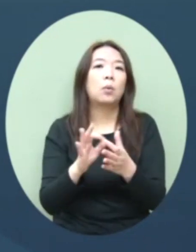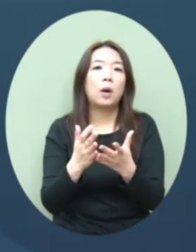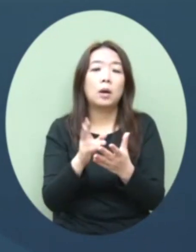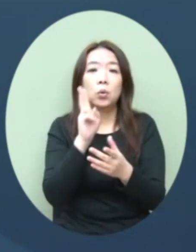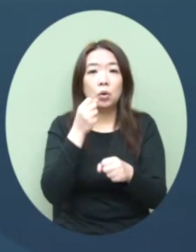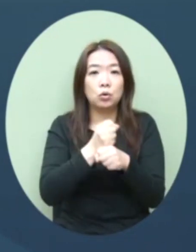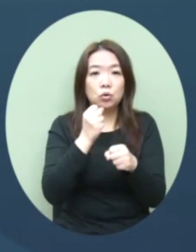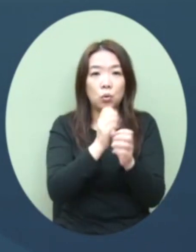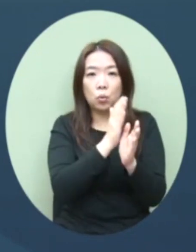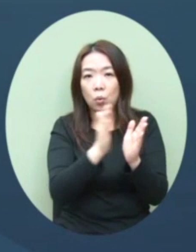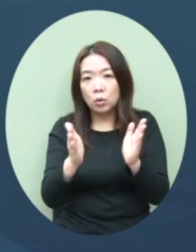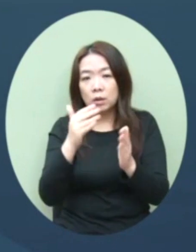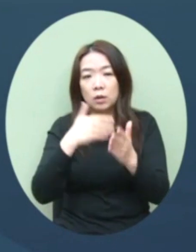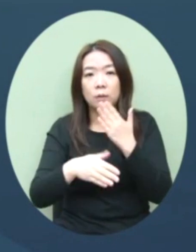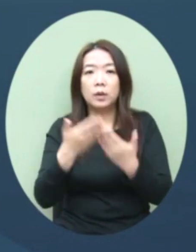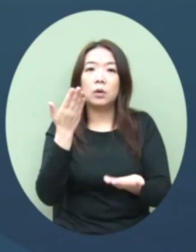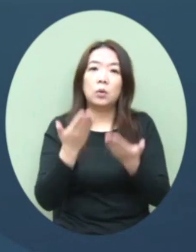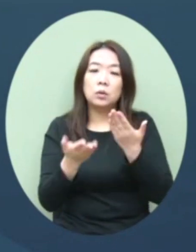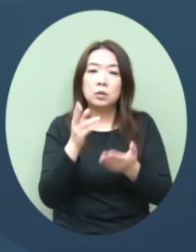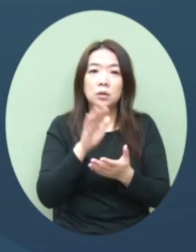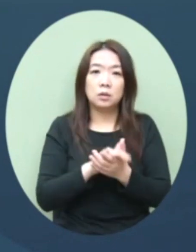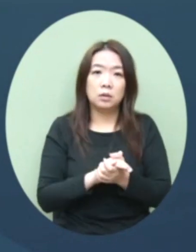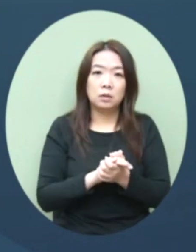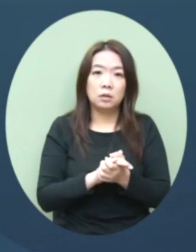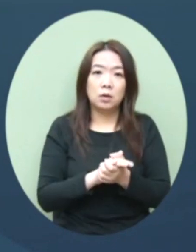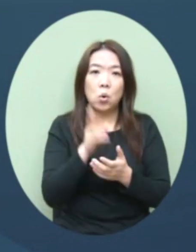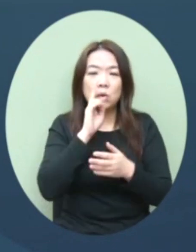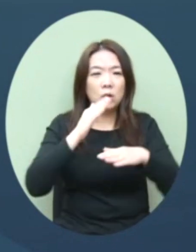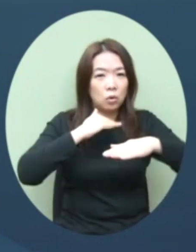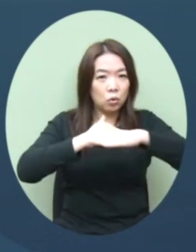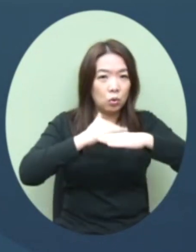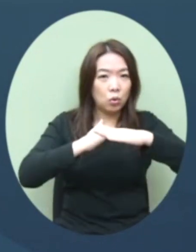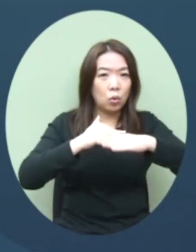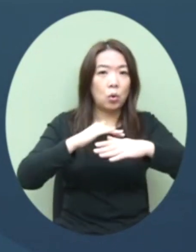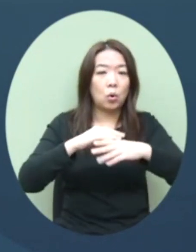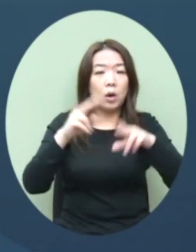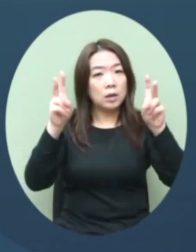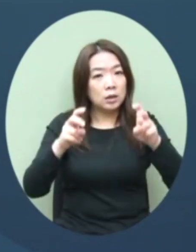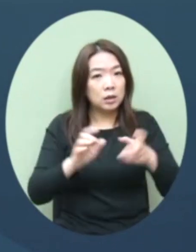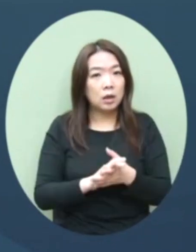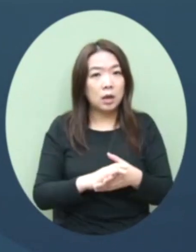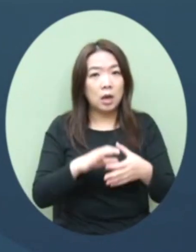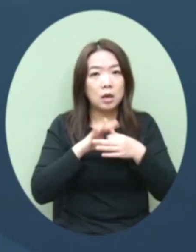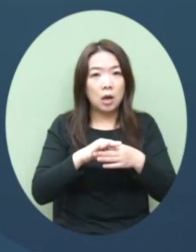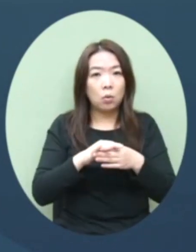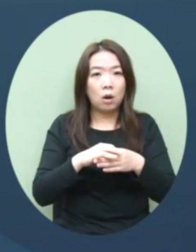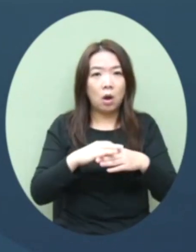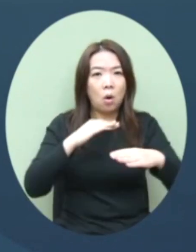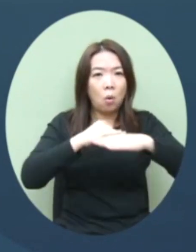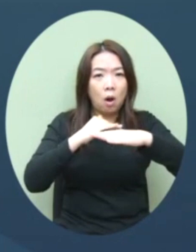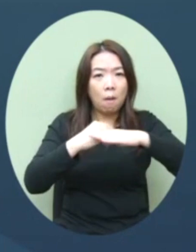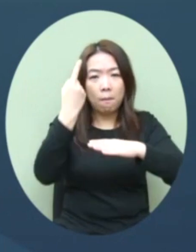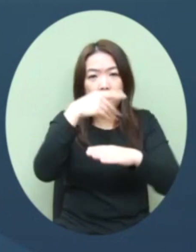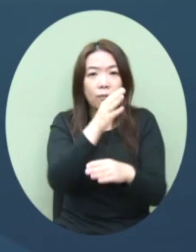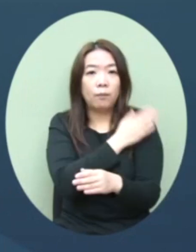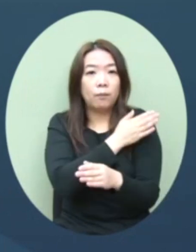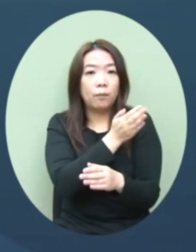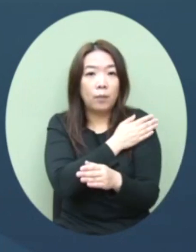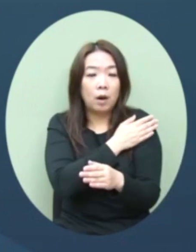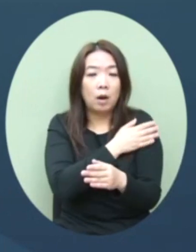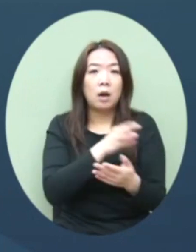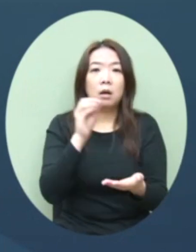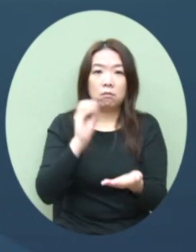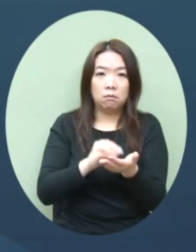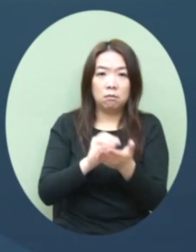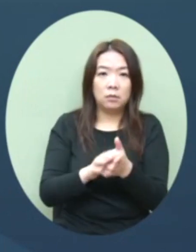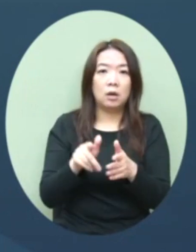的過程裏面譬如出現了一些通關的議題那關口是誰負責呢當然是紀律